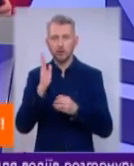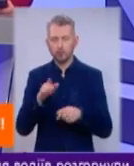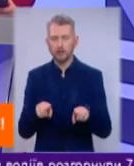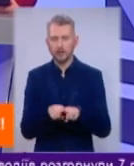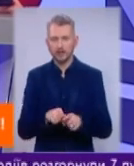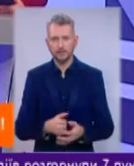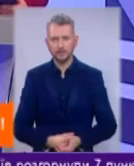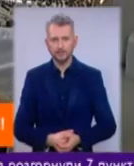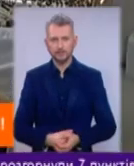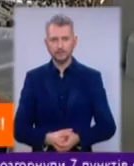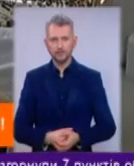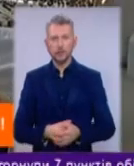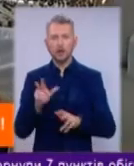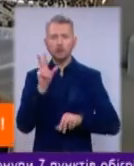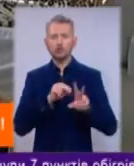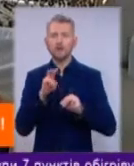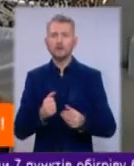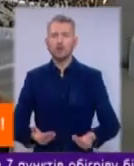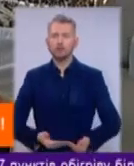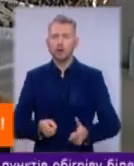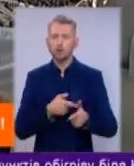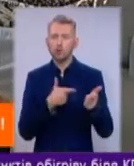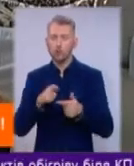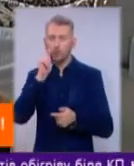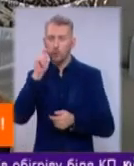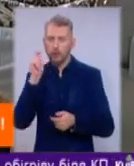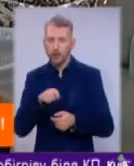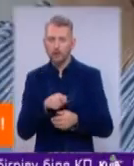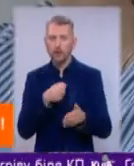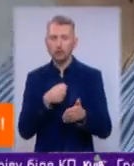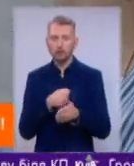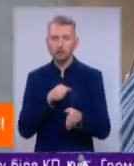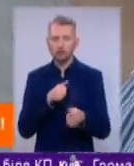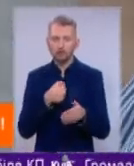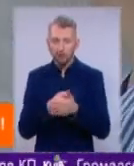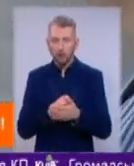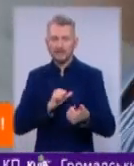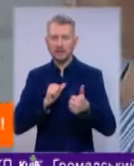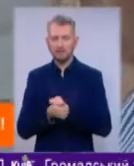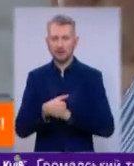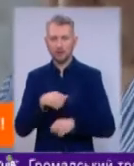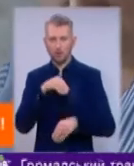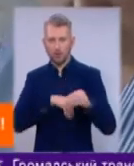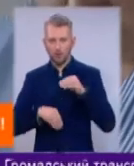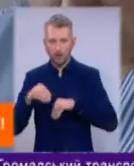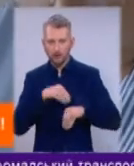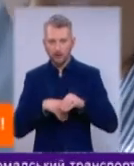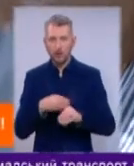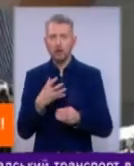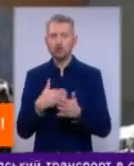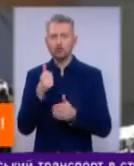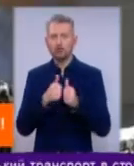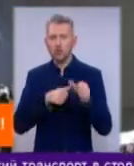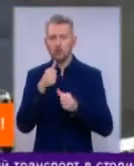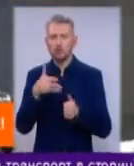наступні. Шанс на життя. Чи готова Україна до трансплантації органів? Щорічно близько 5 000